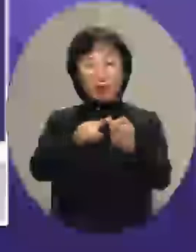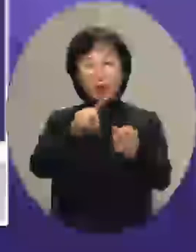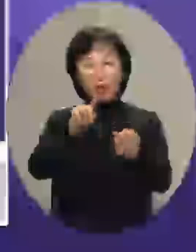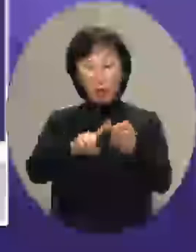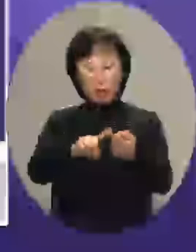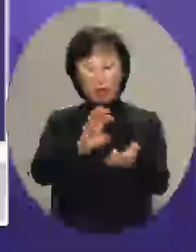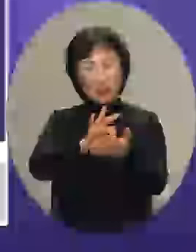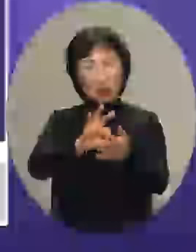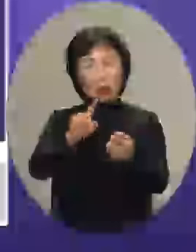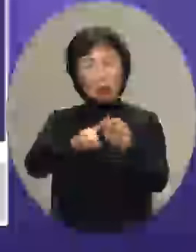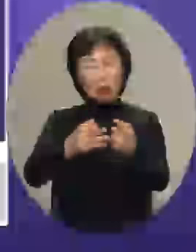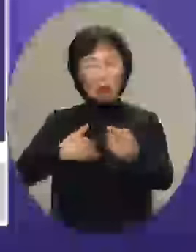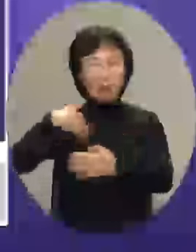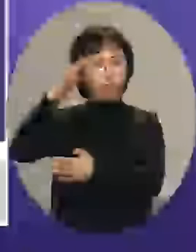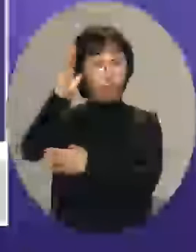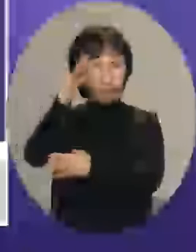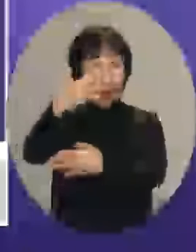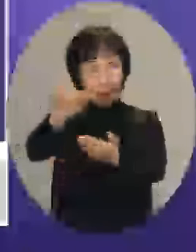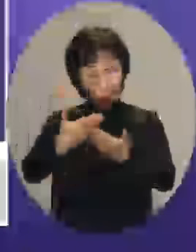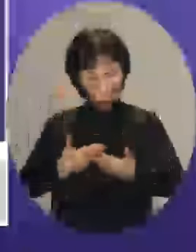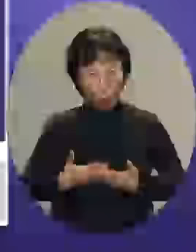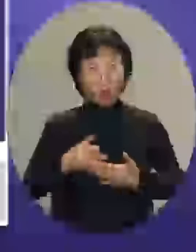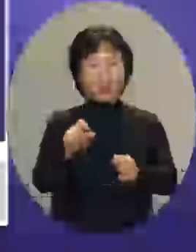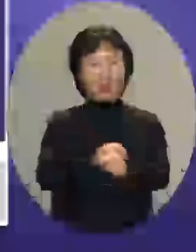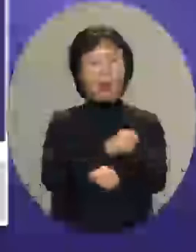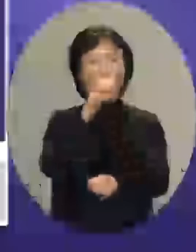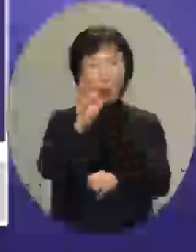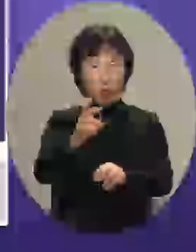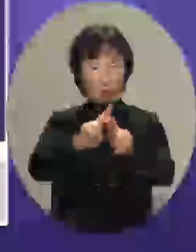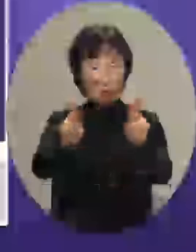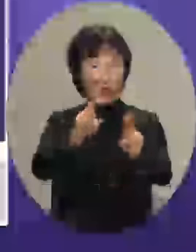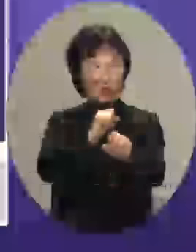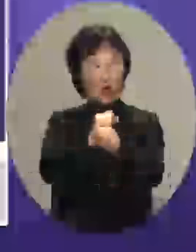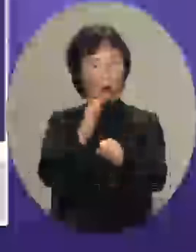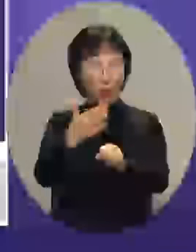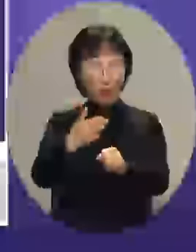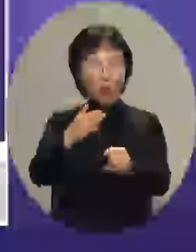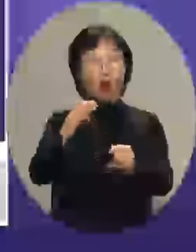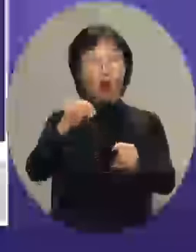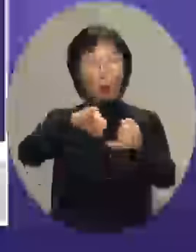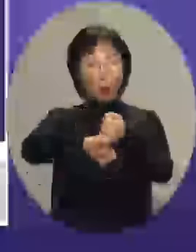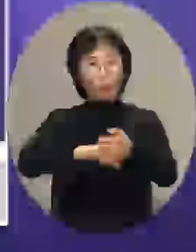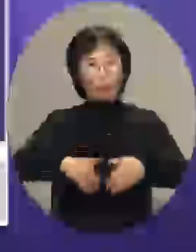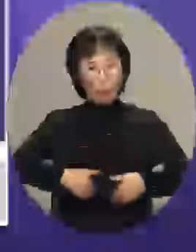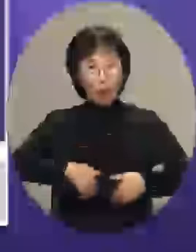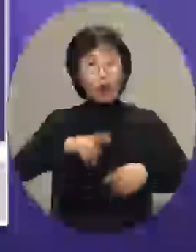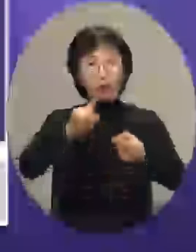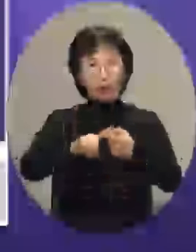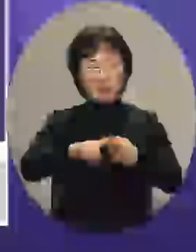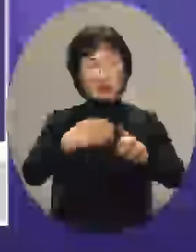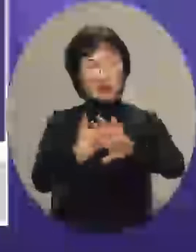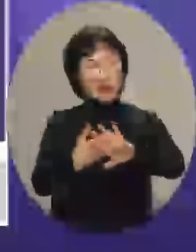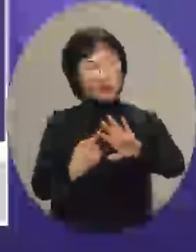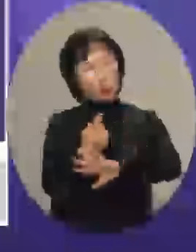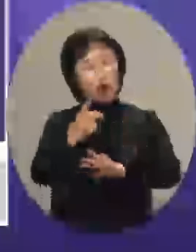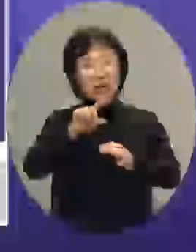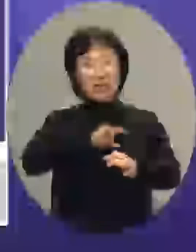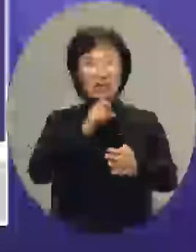얘기를 해야 된다고 생각하고 저는 그래서 특활비를 폐지해야 된다. 그리고 필요한 부분이 있으면 다른 이름으로 만들면